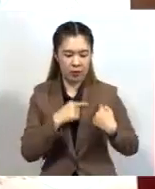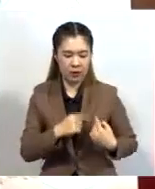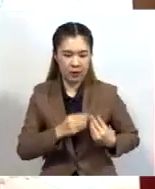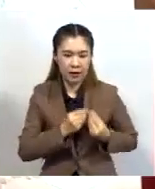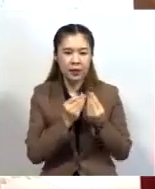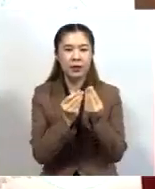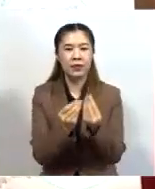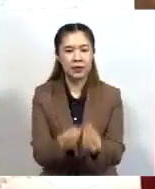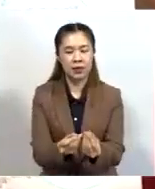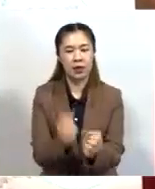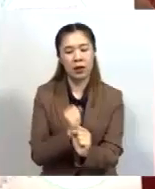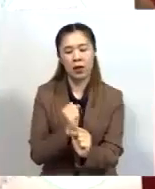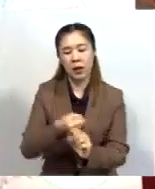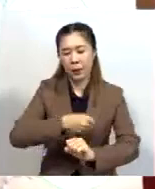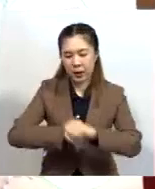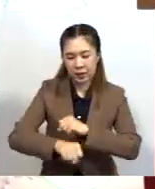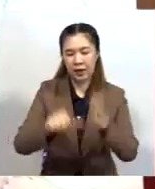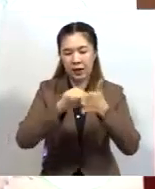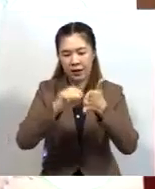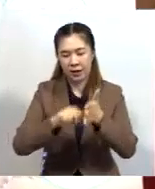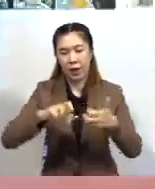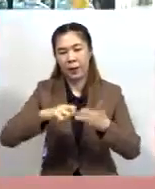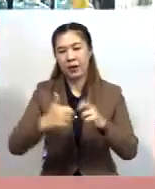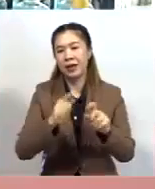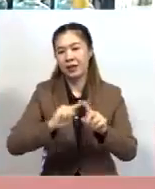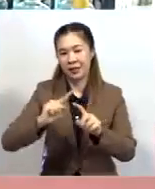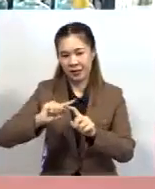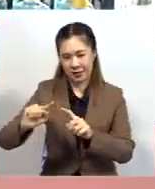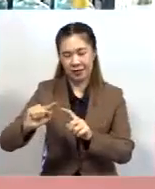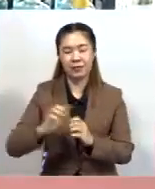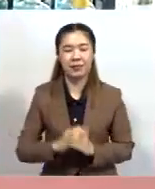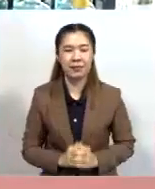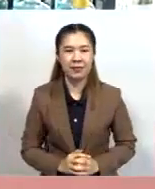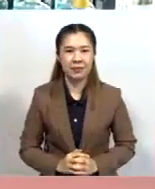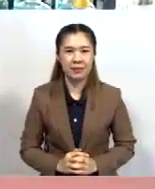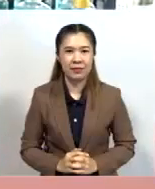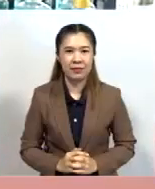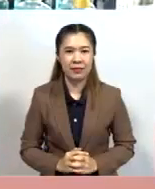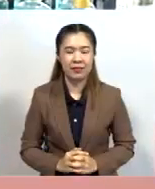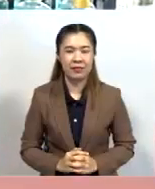และกันและเดินหน้าความร่วมมือแก้ไขปัญหาในระดับประชาคมด้วย